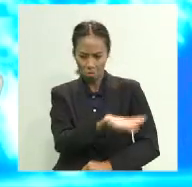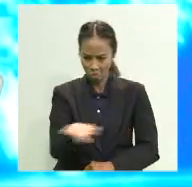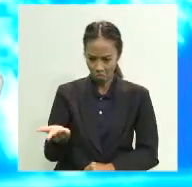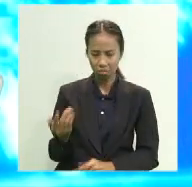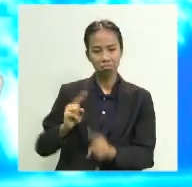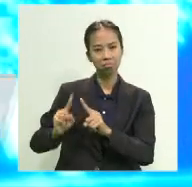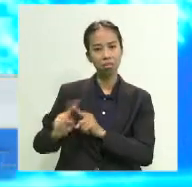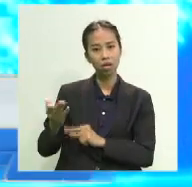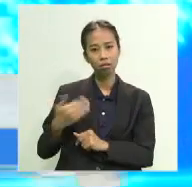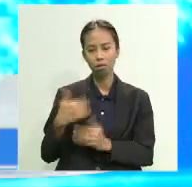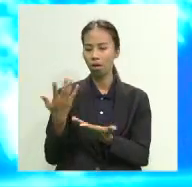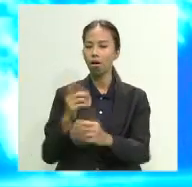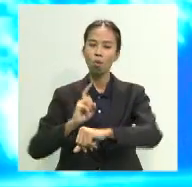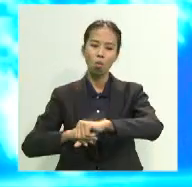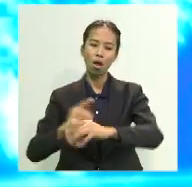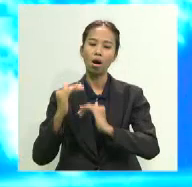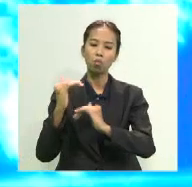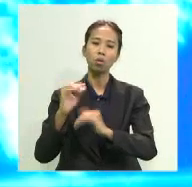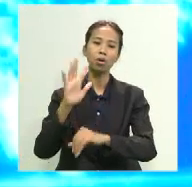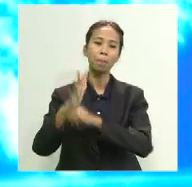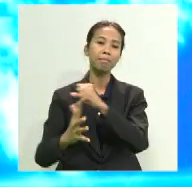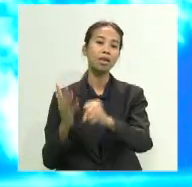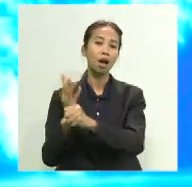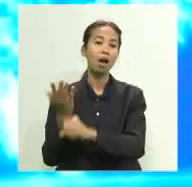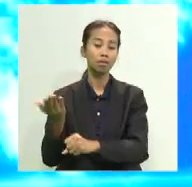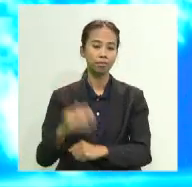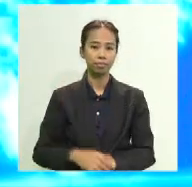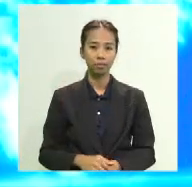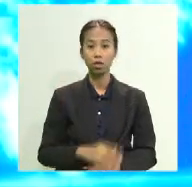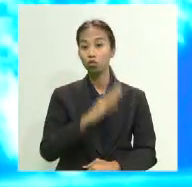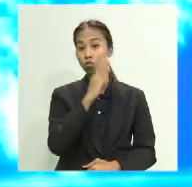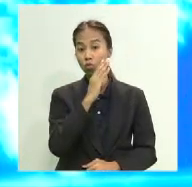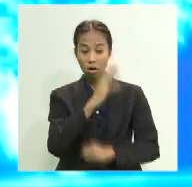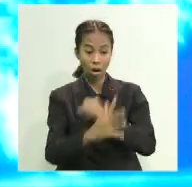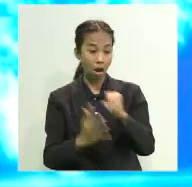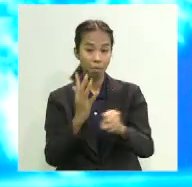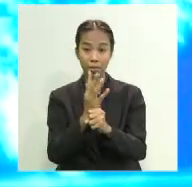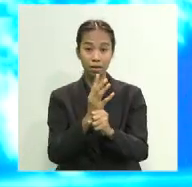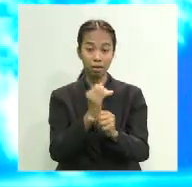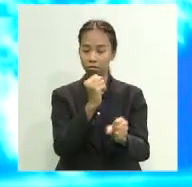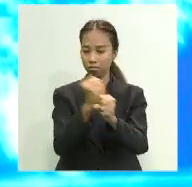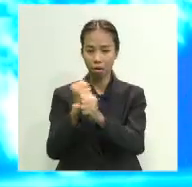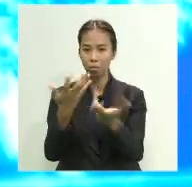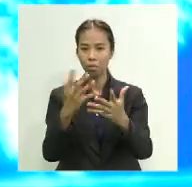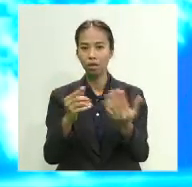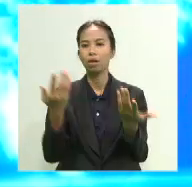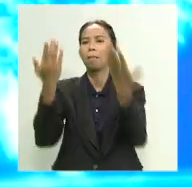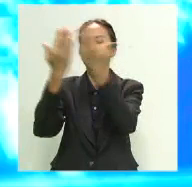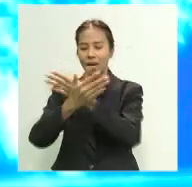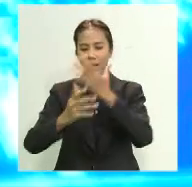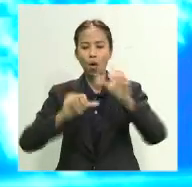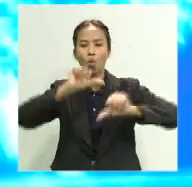พวกนี้ผมให้เวลาทั้ง5ปีนะถ้า5ปีไม่เกิดนะเปลี่ยนเป็นนักวิทย์รุ่นเก่า